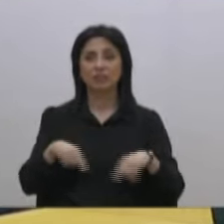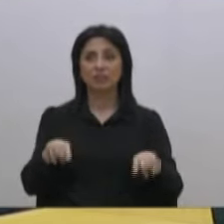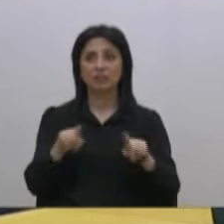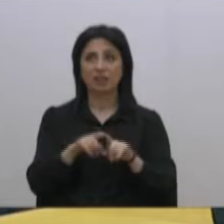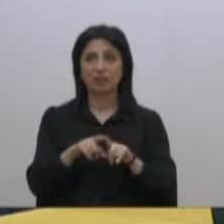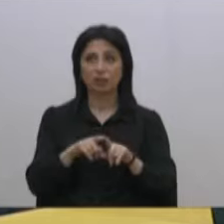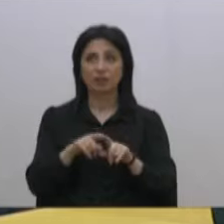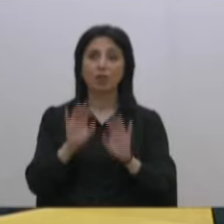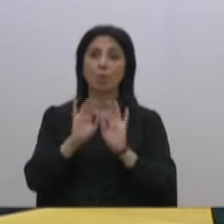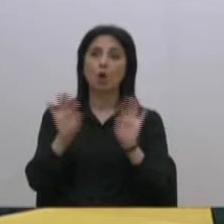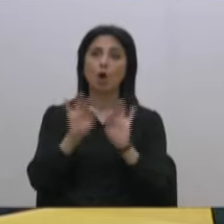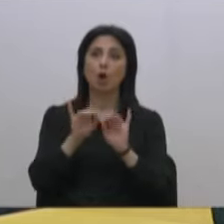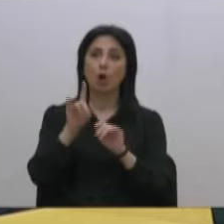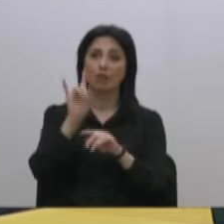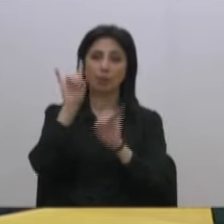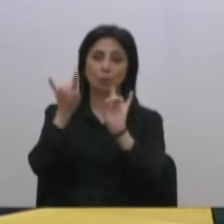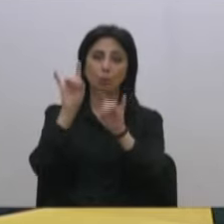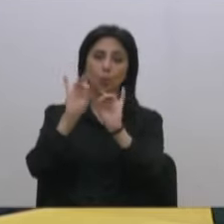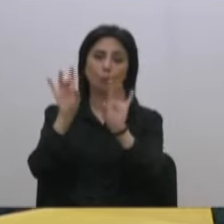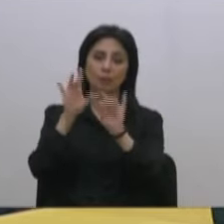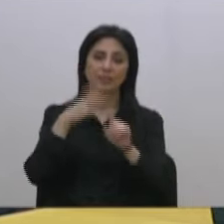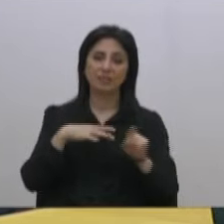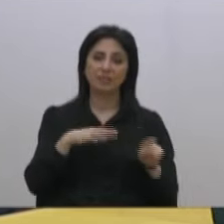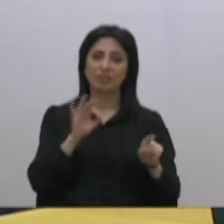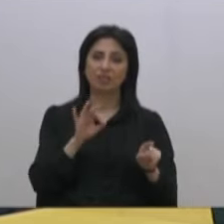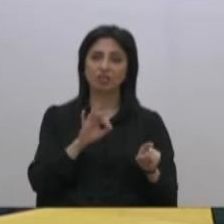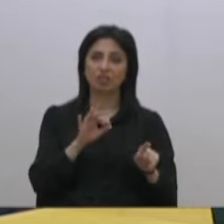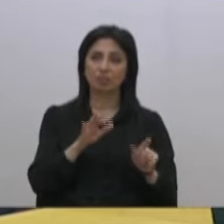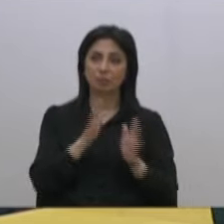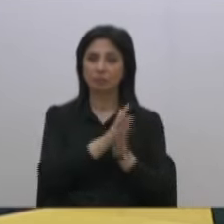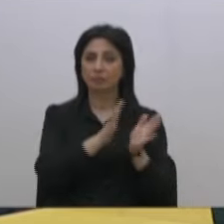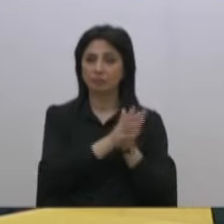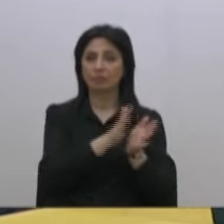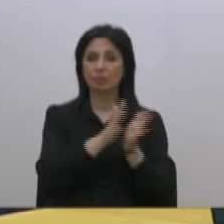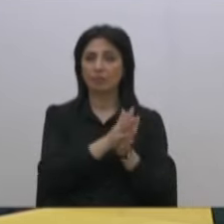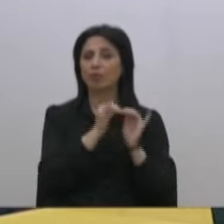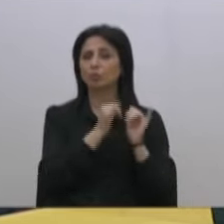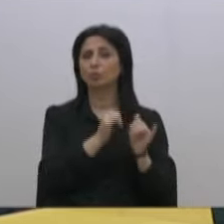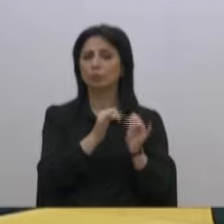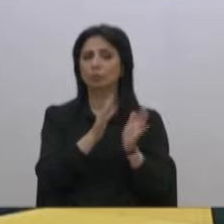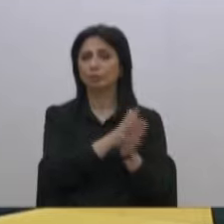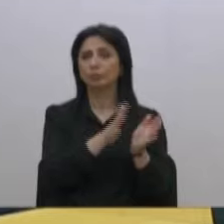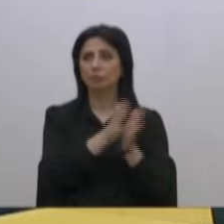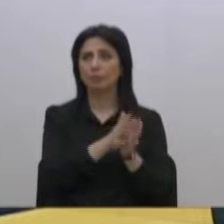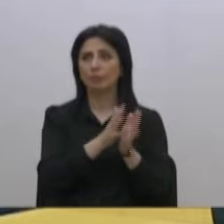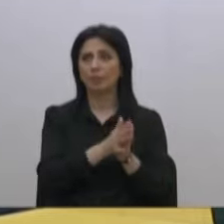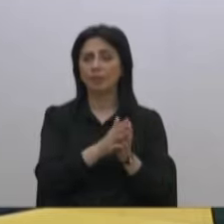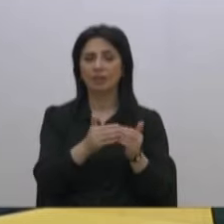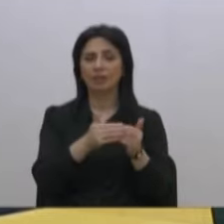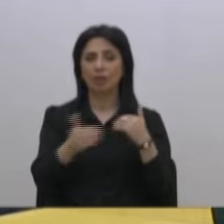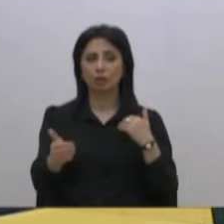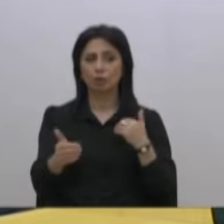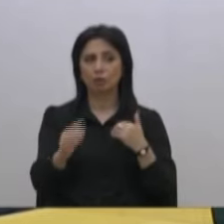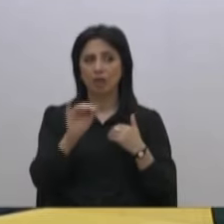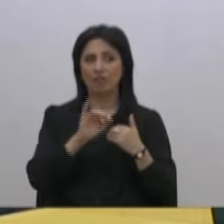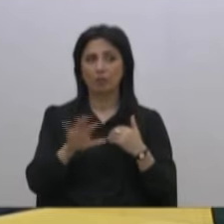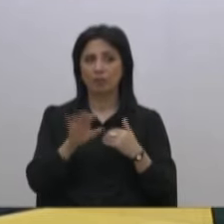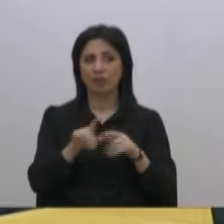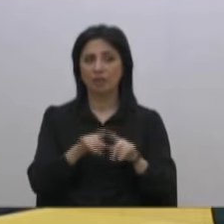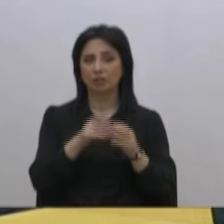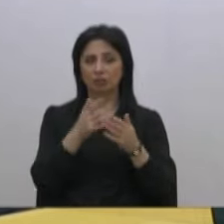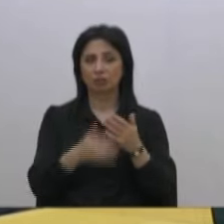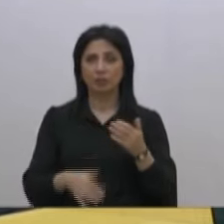საზოგადოებისთვის მოეყოლათ ტყუილი საქართველოს შესახებ, საქართველოს თითქოს ცუდი, საქართველოს თითქოს დაშორდა ევროპას და